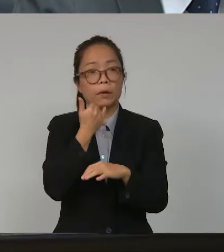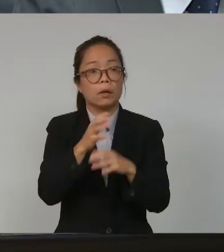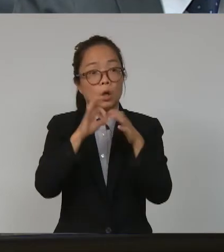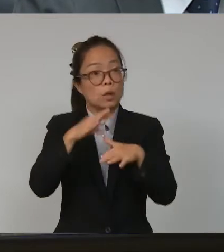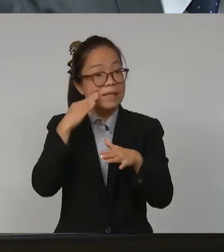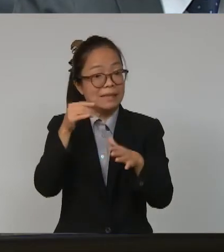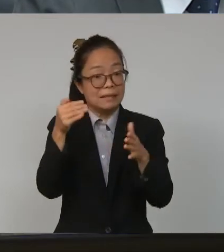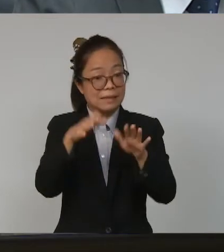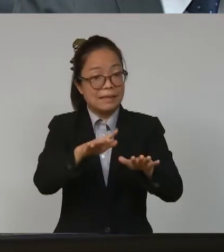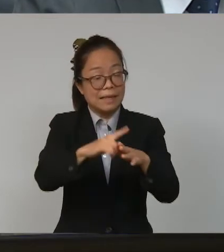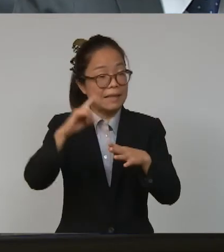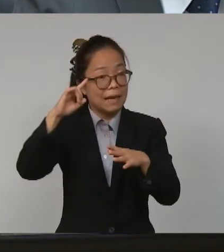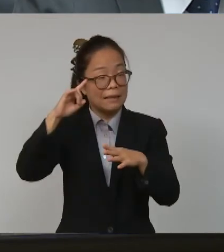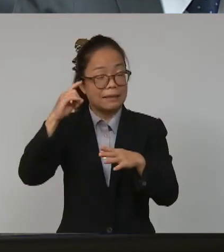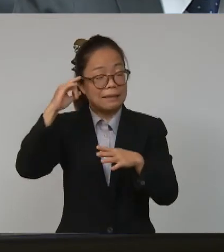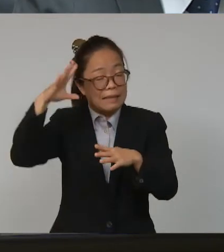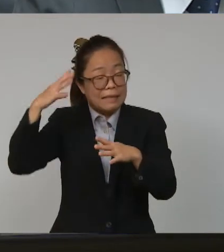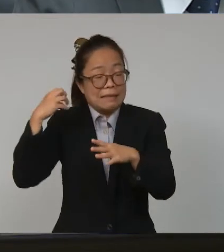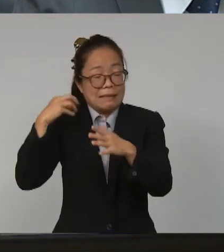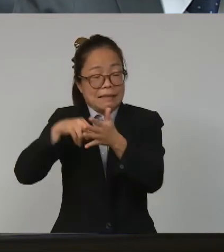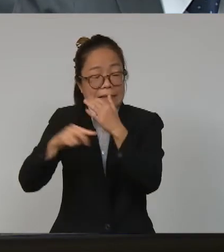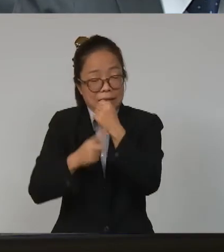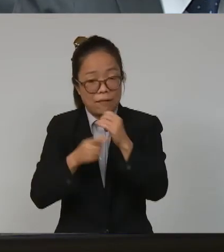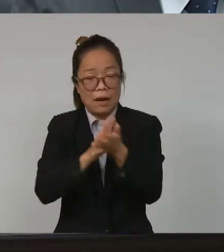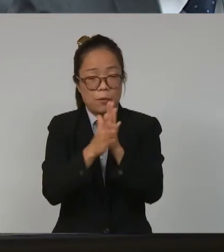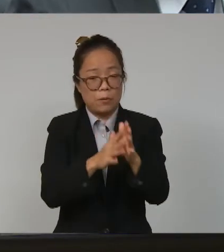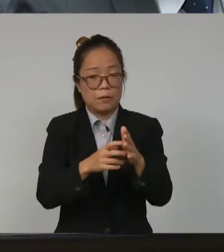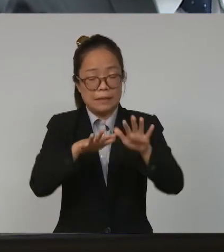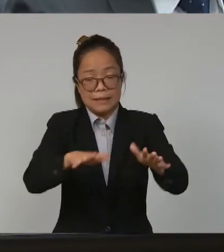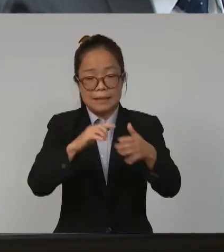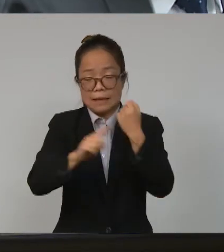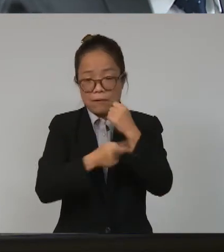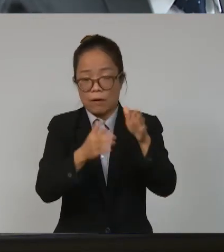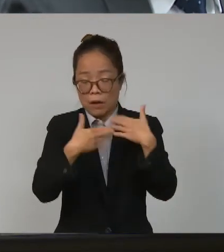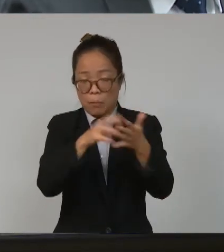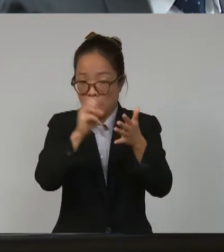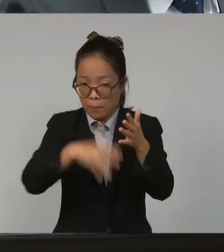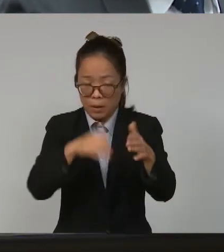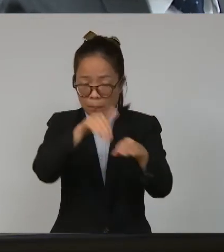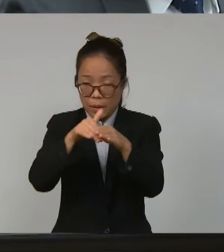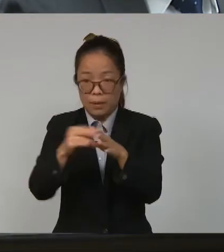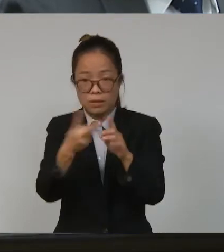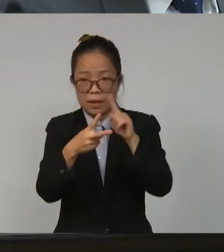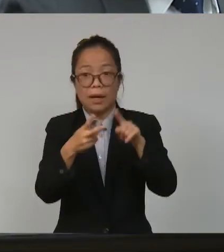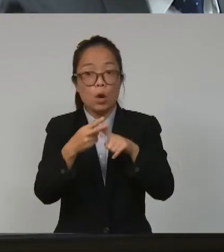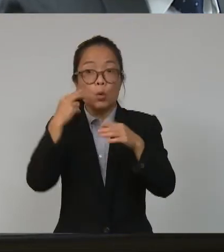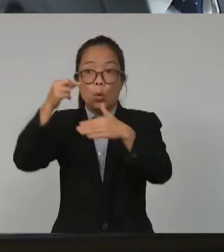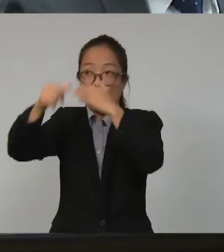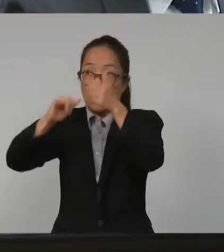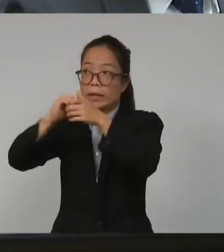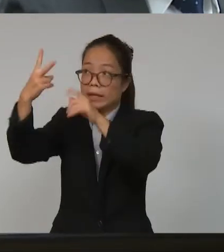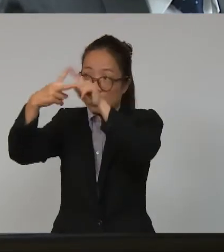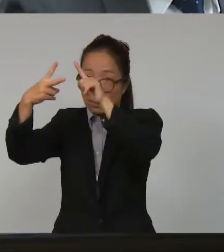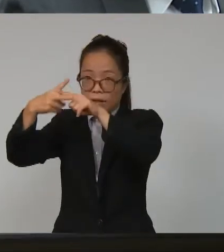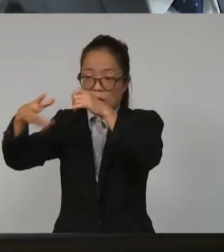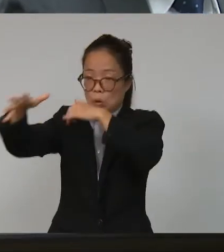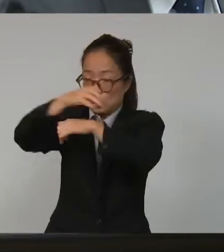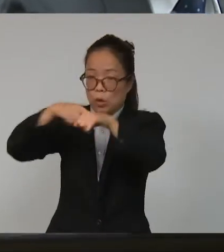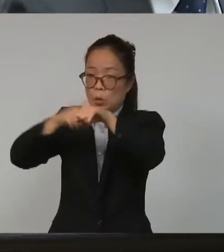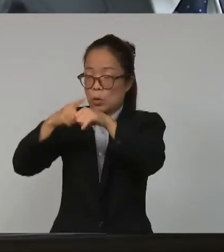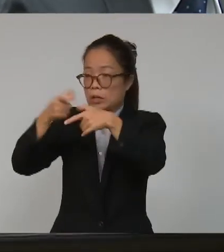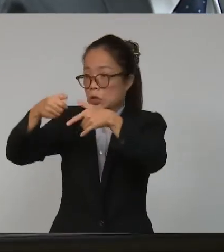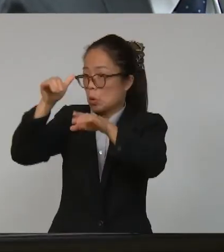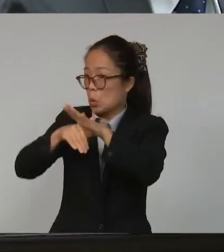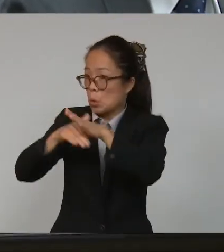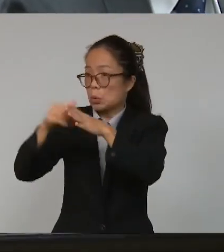它到底是创制也好、复决也好，只要它是掉入在第二条规定的全国性公民投票